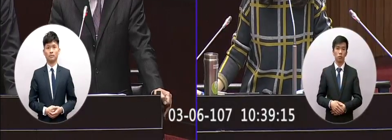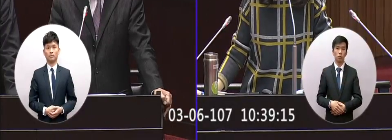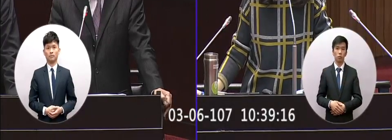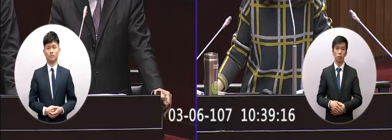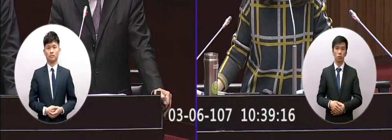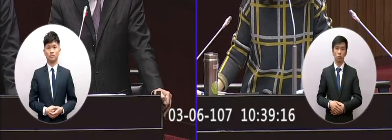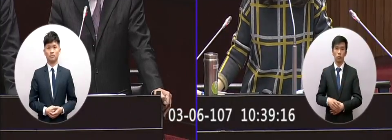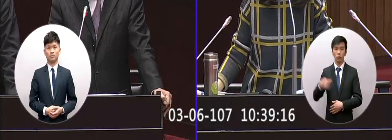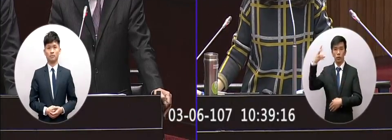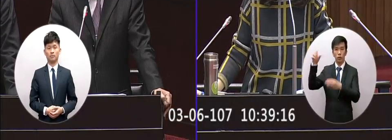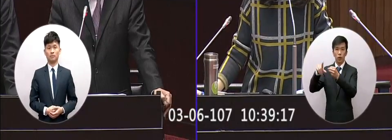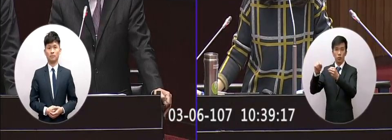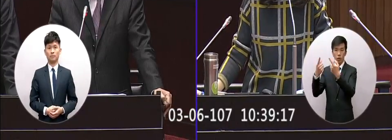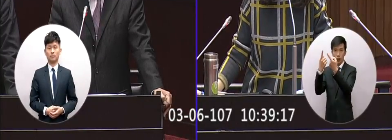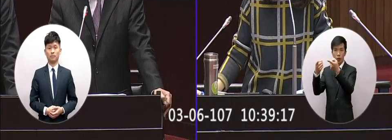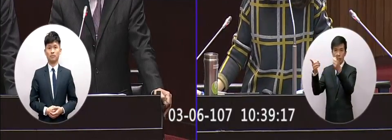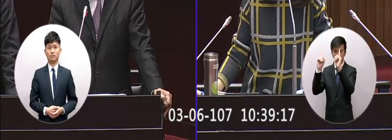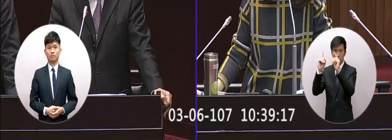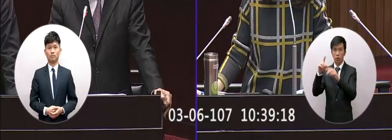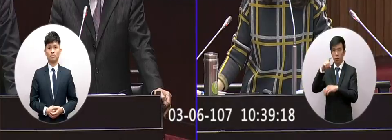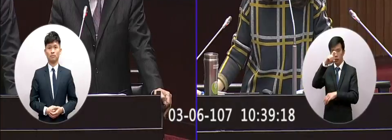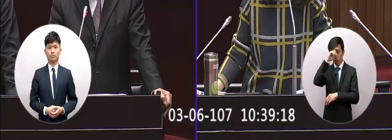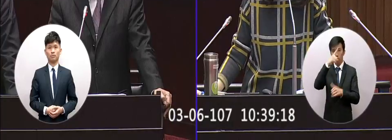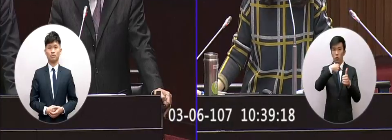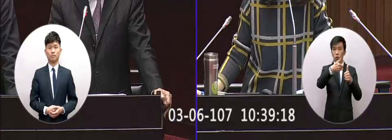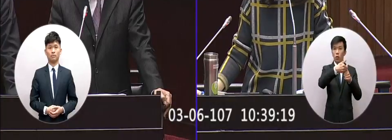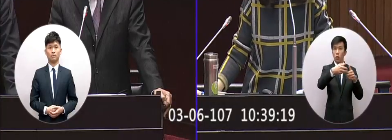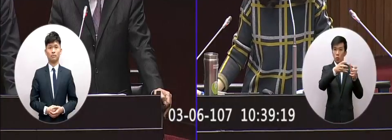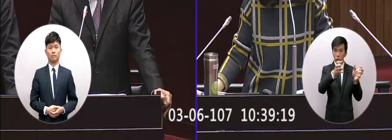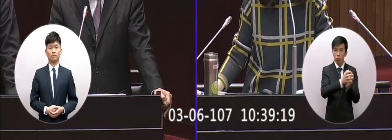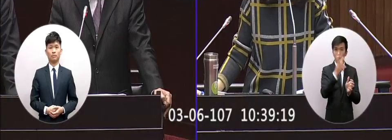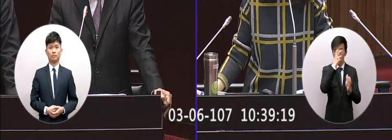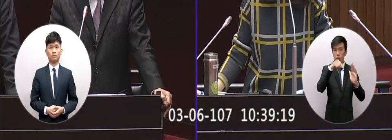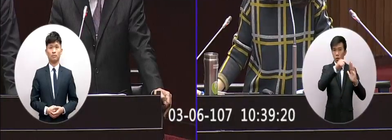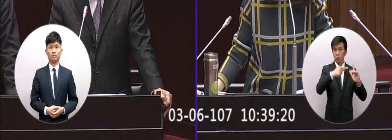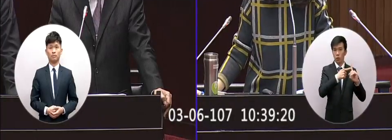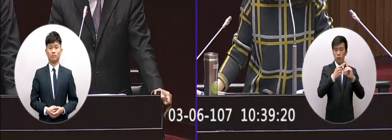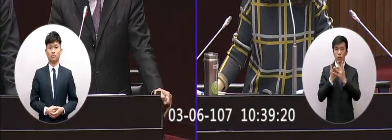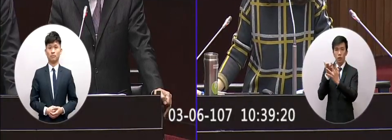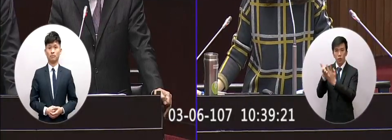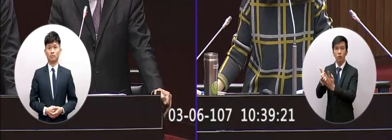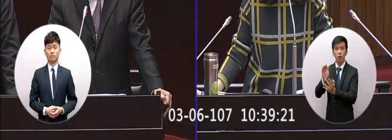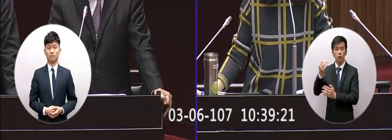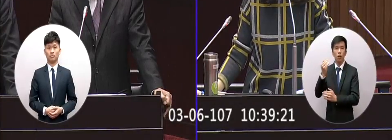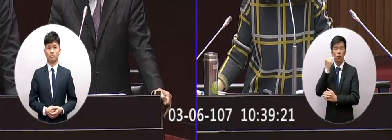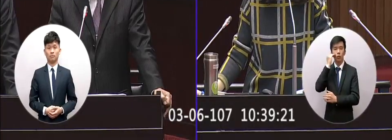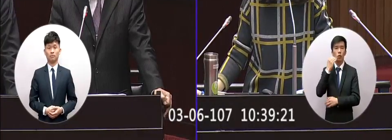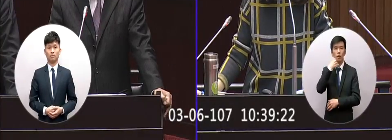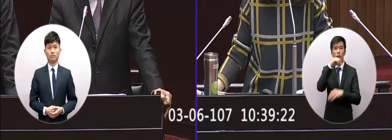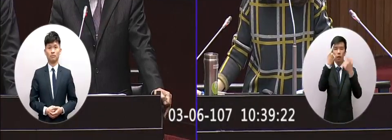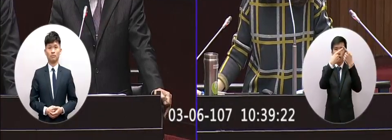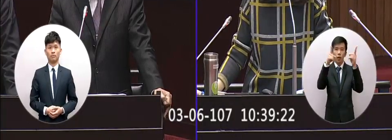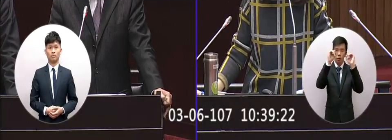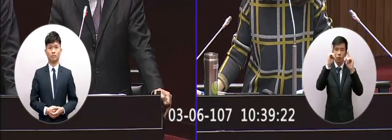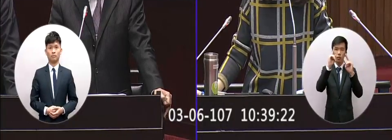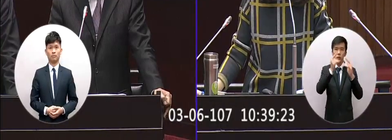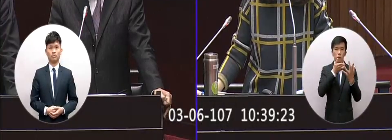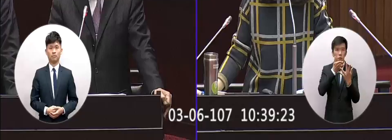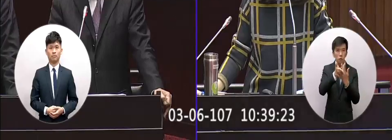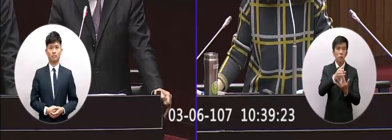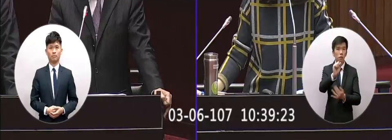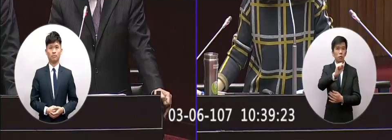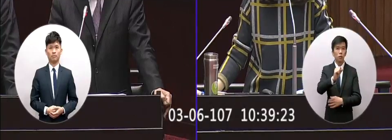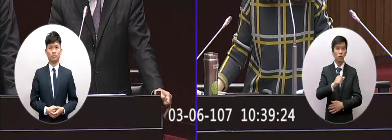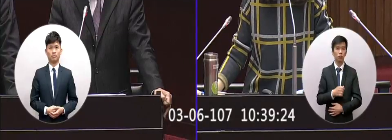有一些人说要教育部或是监察院来介入，那台大你去关心又好像不行哦。所以这部分哦，我想基本上立场一